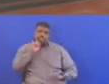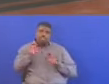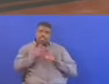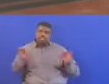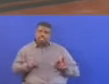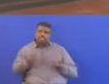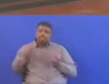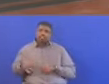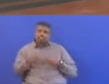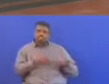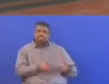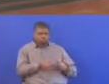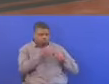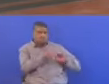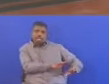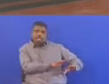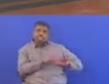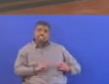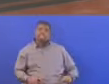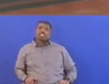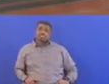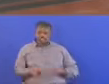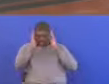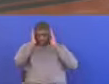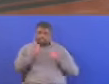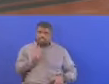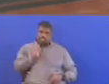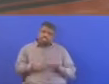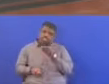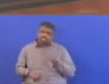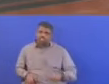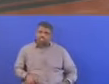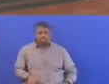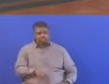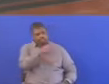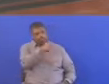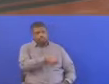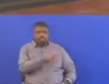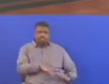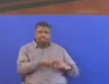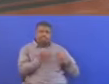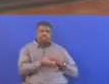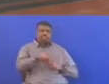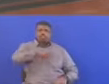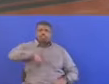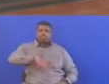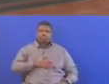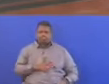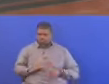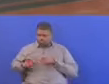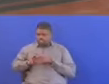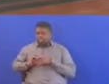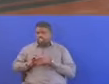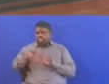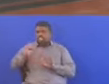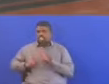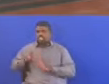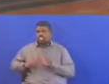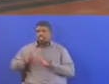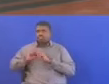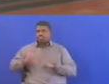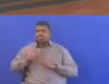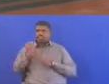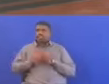katika michezo iliyobaki. Mheshimiwa Spika, nivipongeze sana pia vilabu vyetu vilivyoshiriki katika ligi mbalimbali hapa